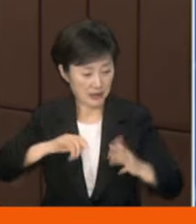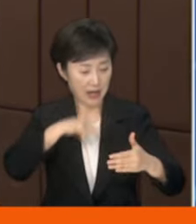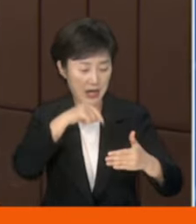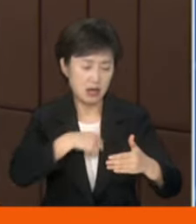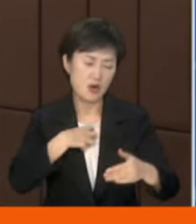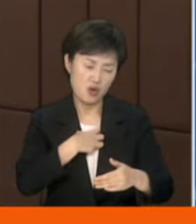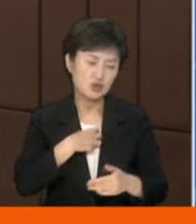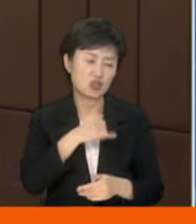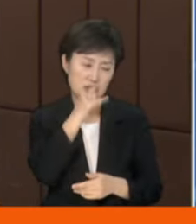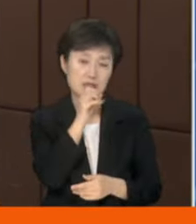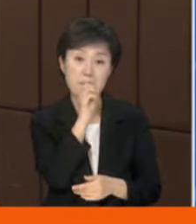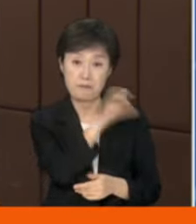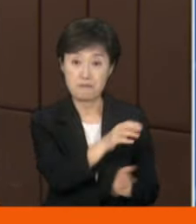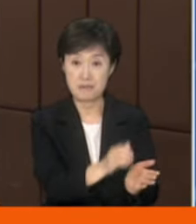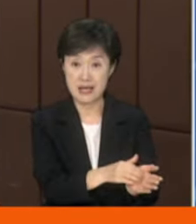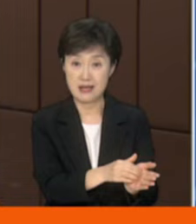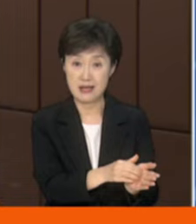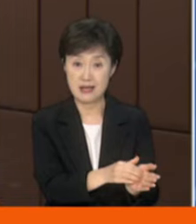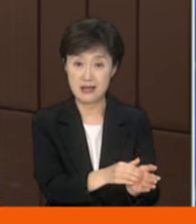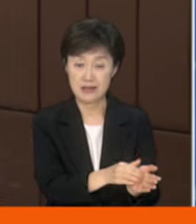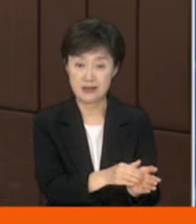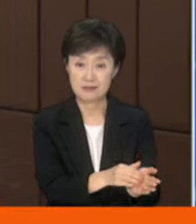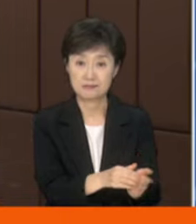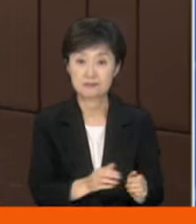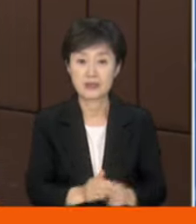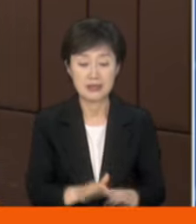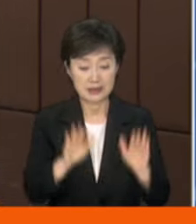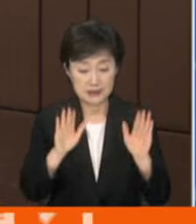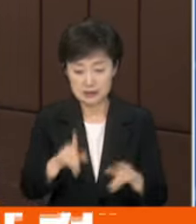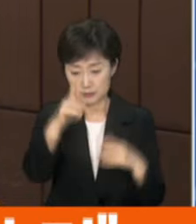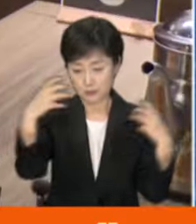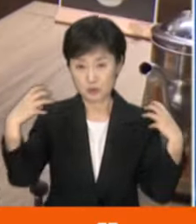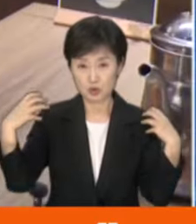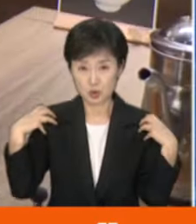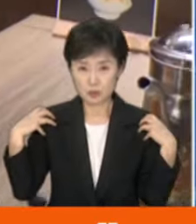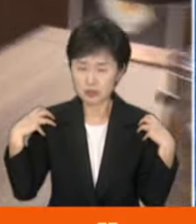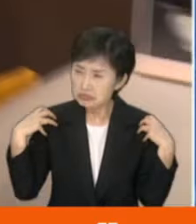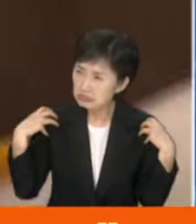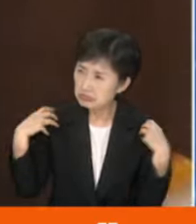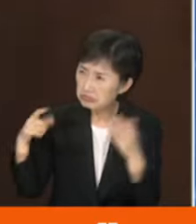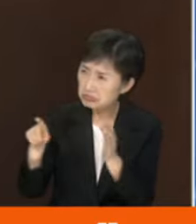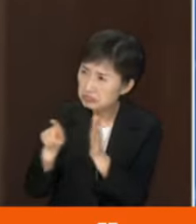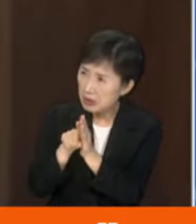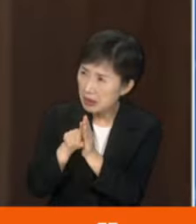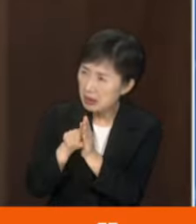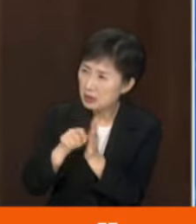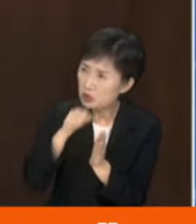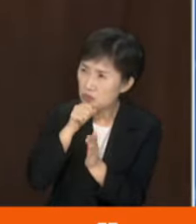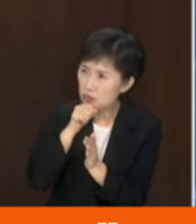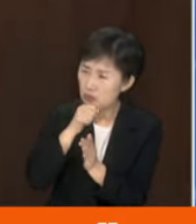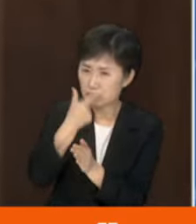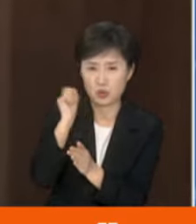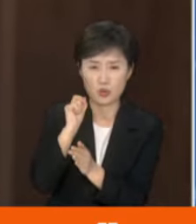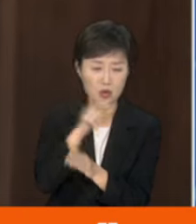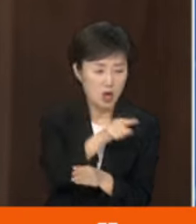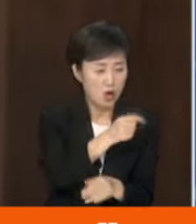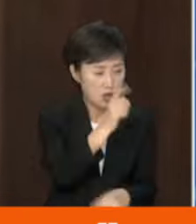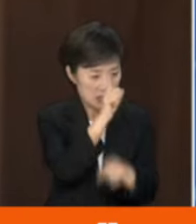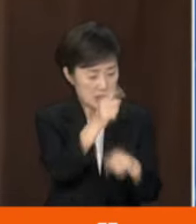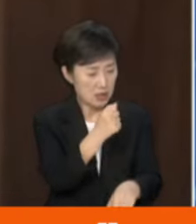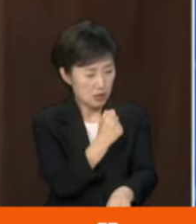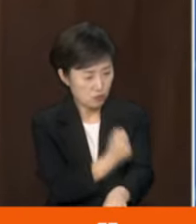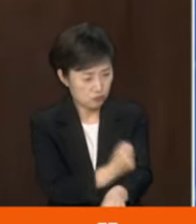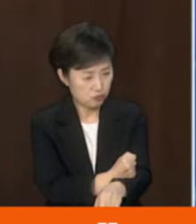모두 걱정이라고 말했는데요. 그러면서 지금 정부가 그렇게 신뢰를 받고 있는 것 같지 않아 이재명 대표의 역할이